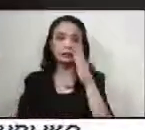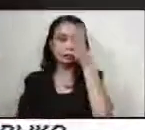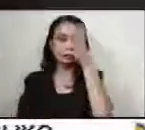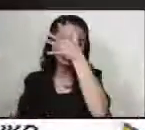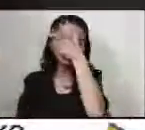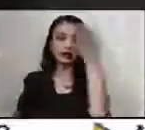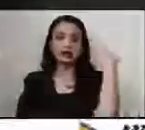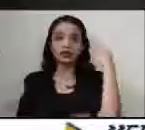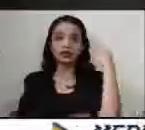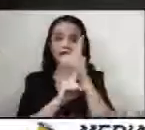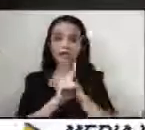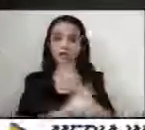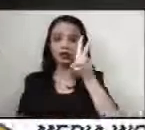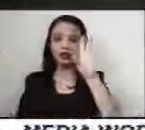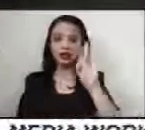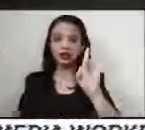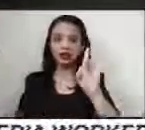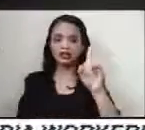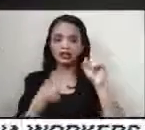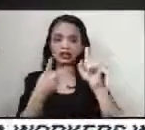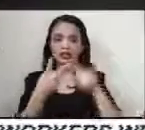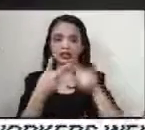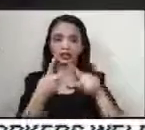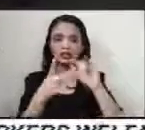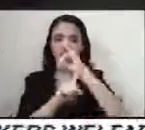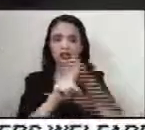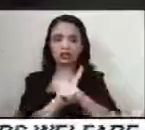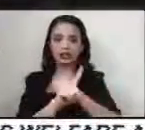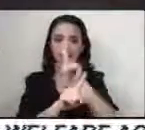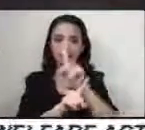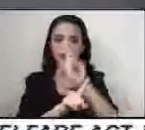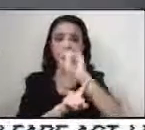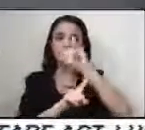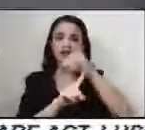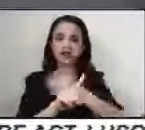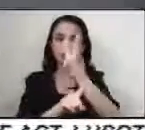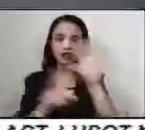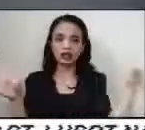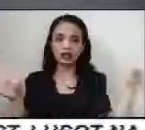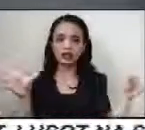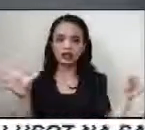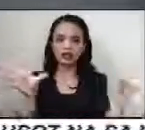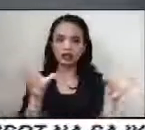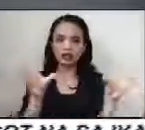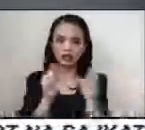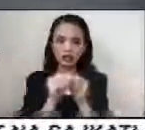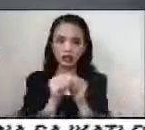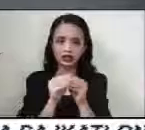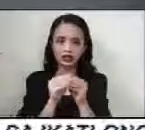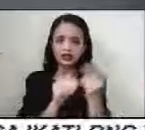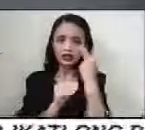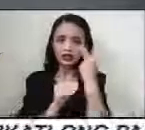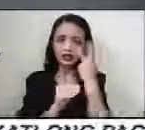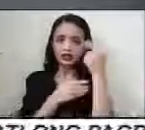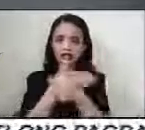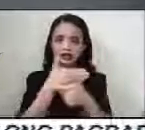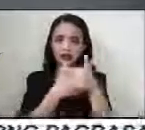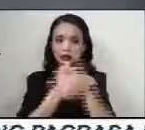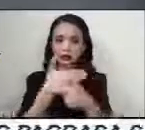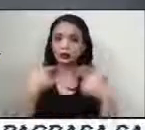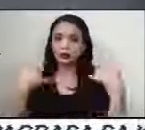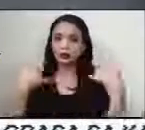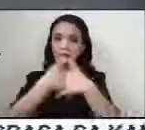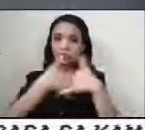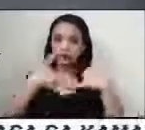activities ng kanilang anak upang hindi na maulit pa ang naturang pangyayari. So, discipline aside is that you're just given